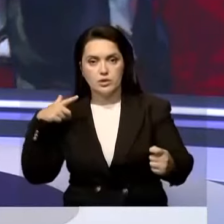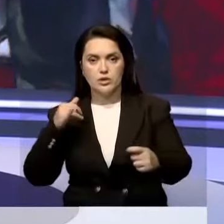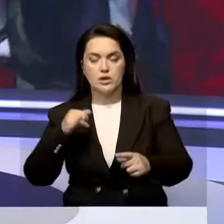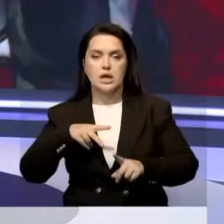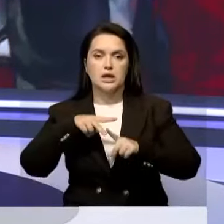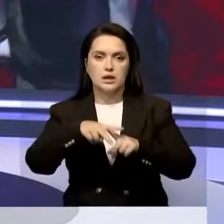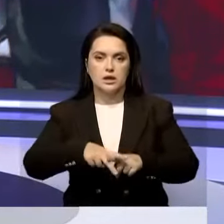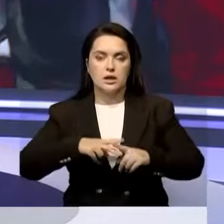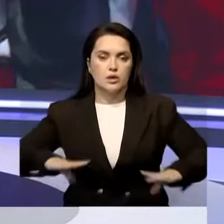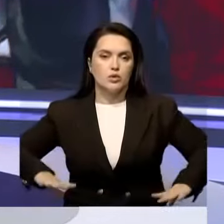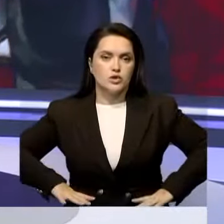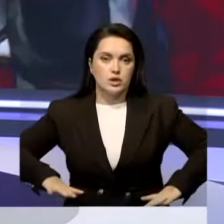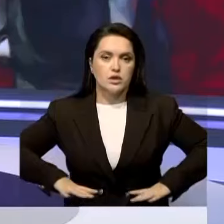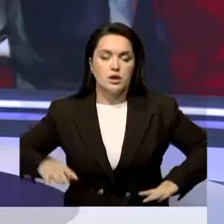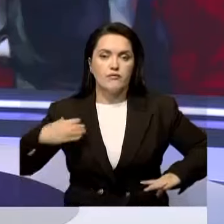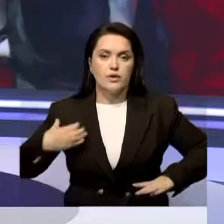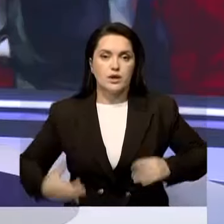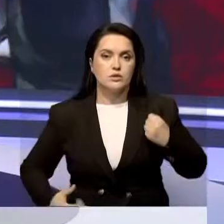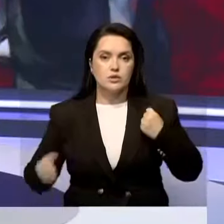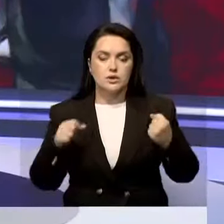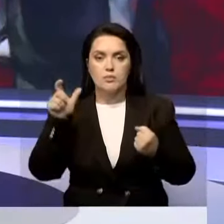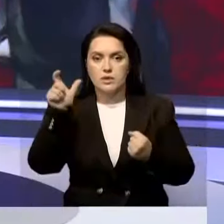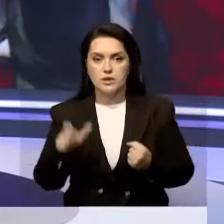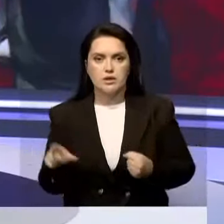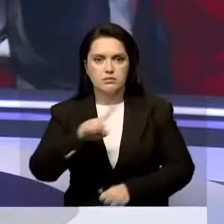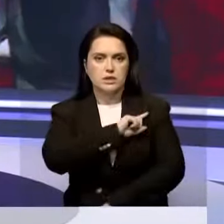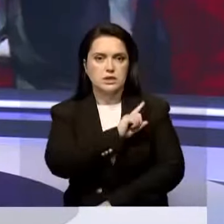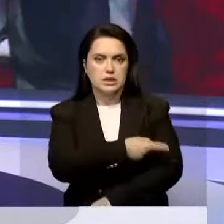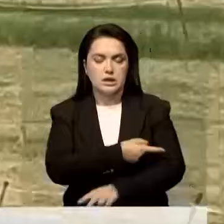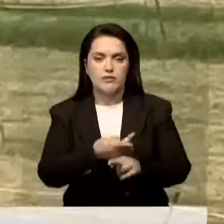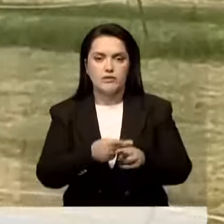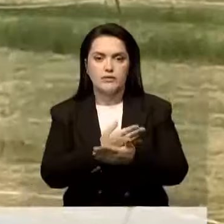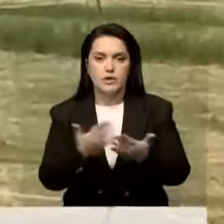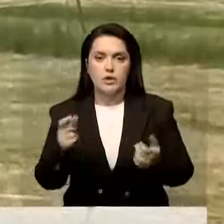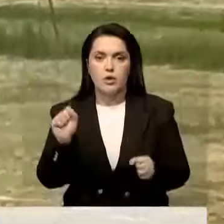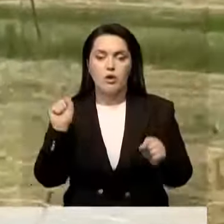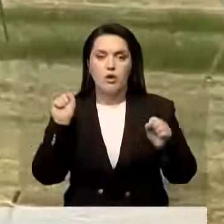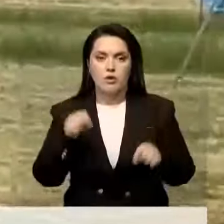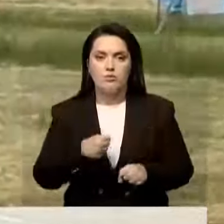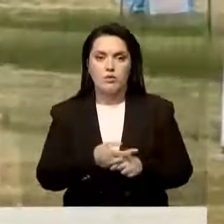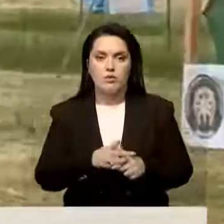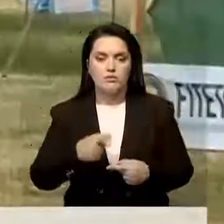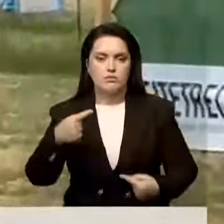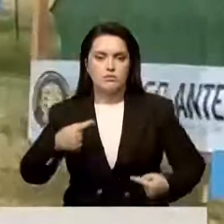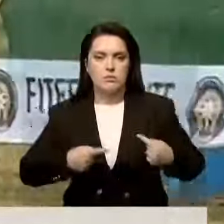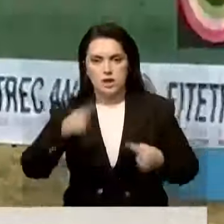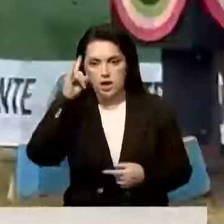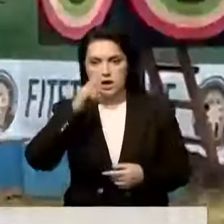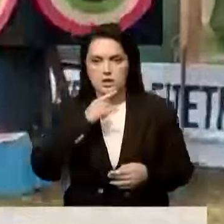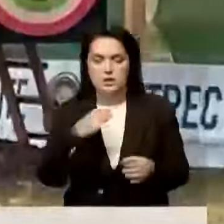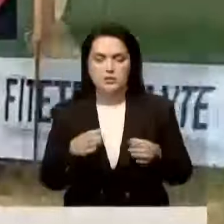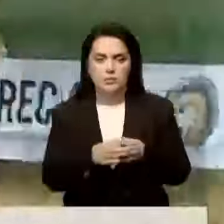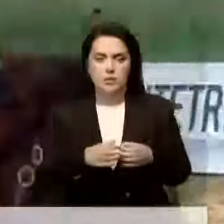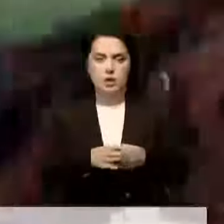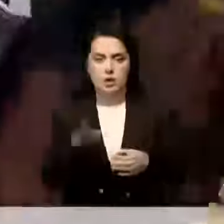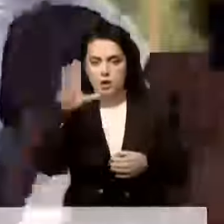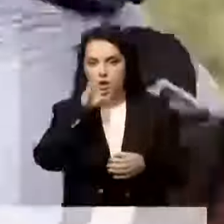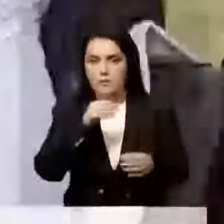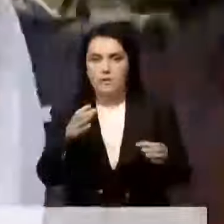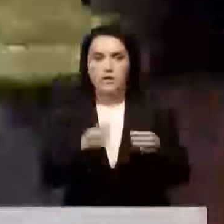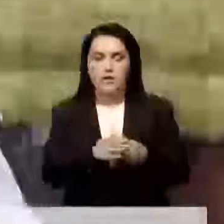из лука, верхом на лошади. Кстати, французские спортсмены одни из самых сильных в этом виде. Они могут стать главными соперниками